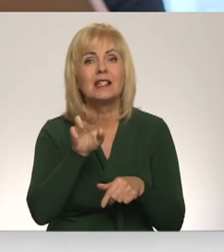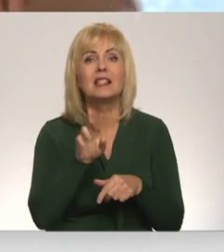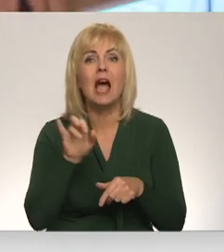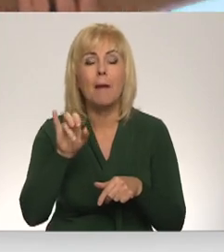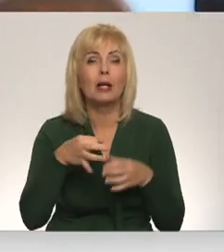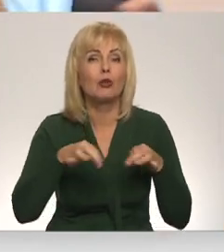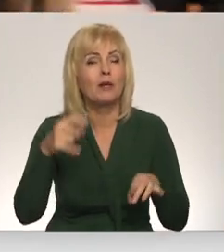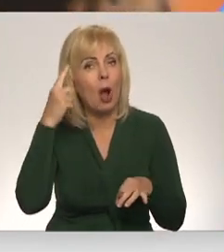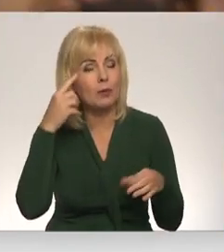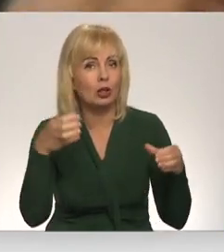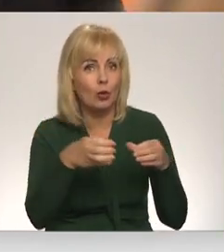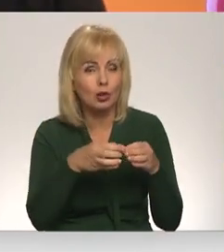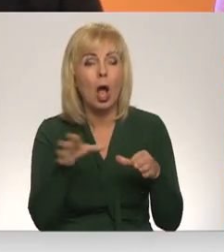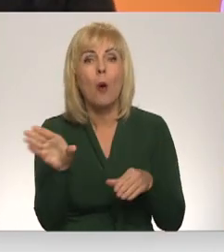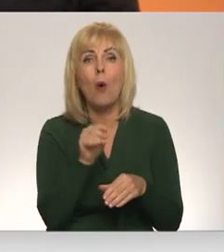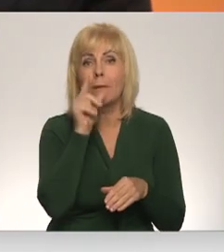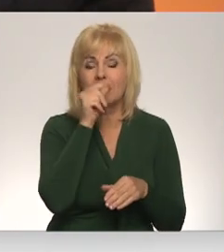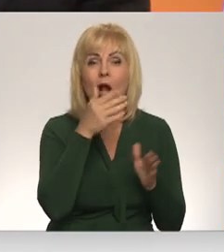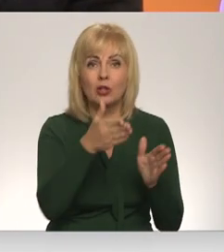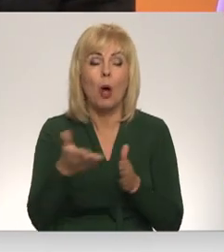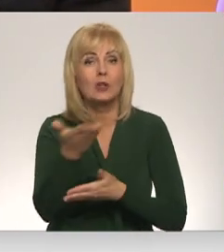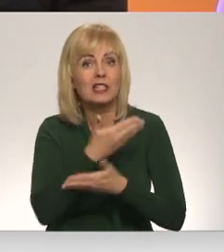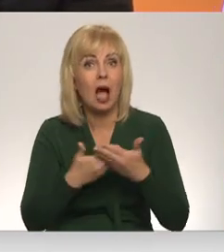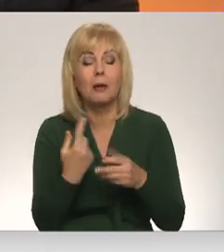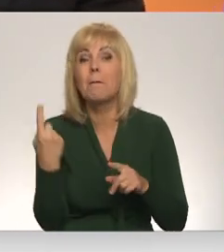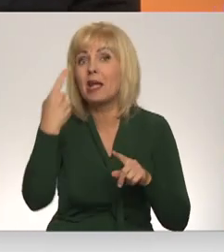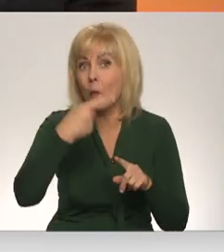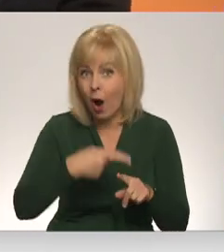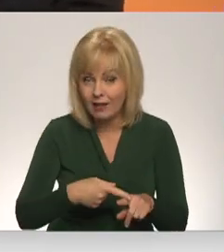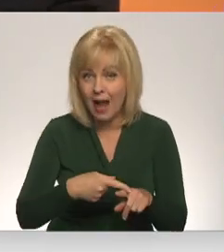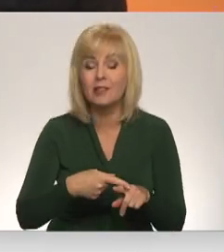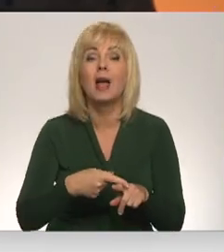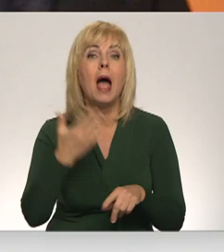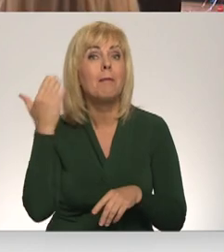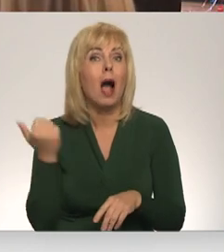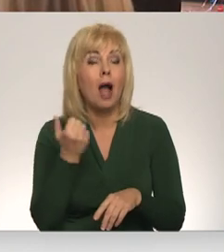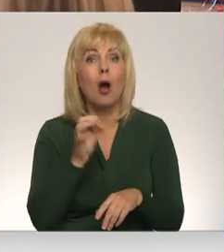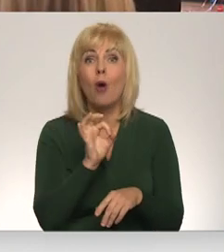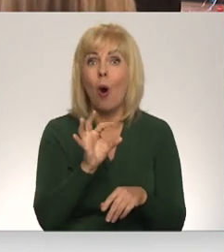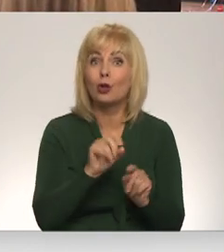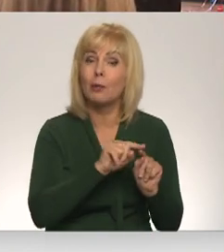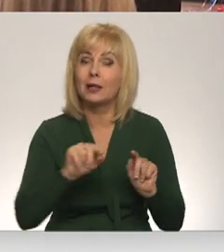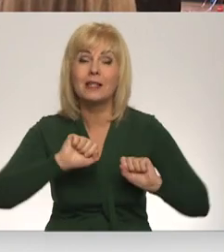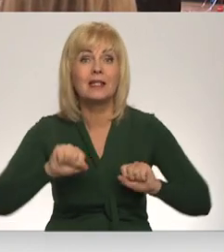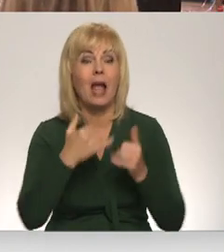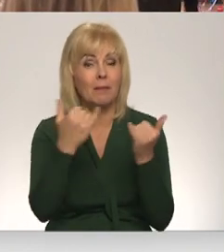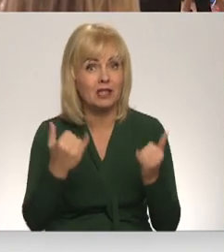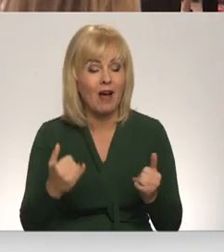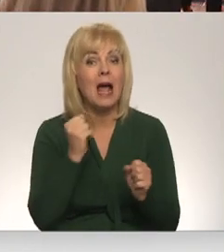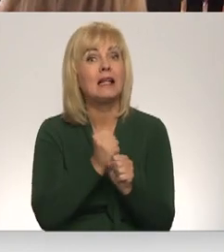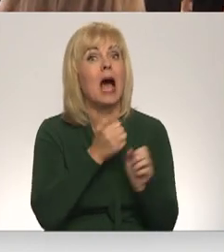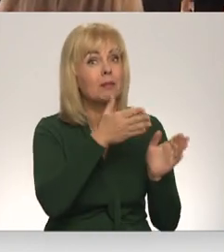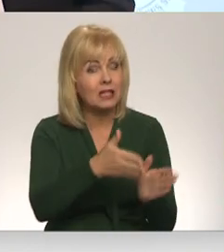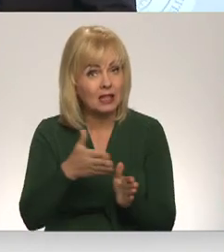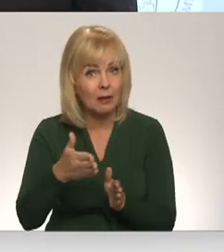brīvprātīgo kustību ar Stradiņu slimnīcu sadarbojās pirmo reizi. Un pērn no oktobra līdz Ziemassvētkiem darbam